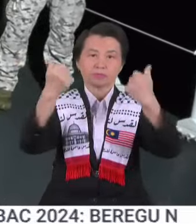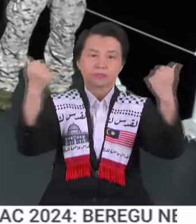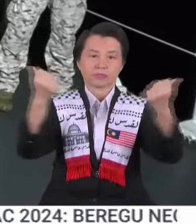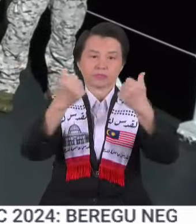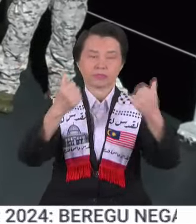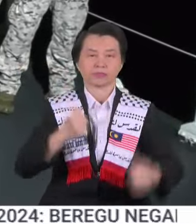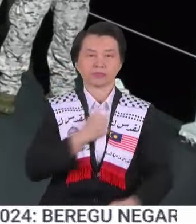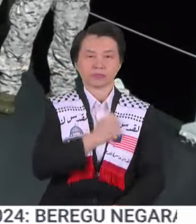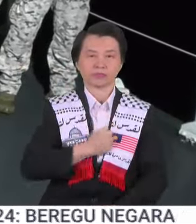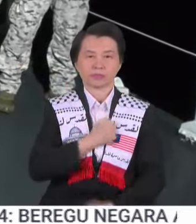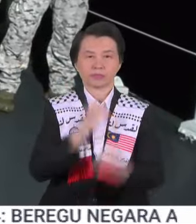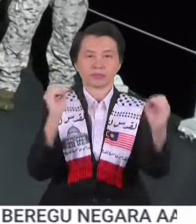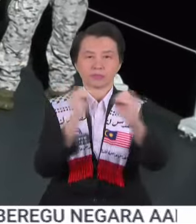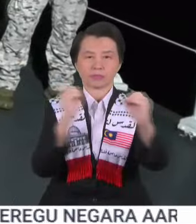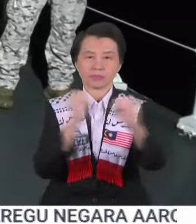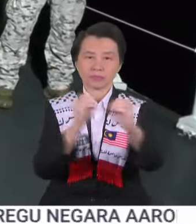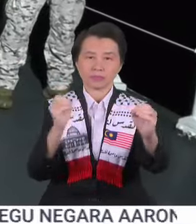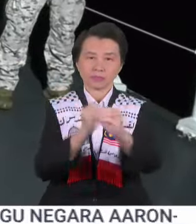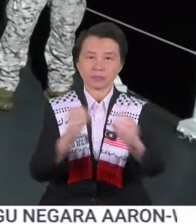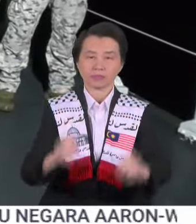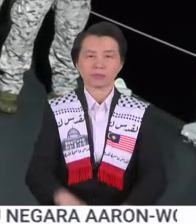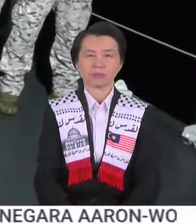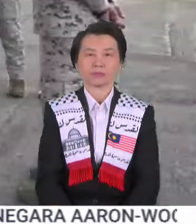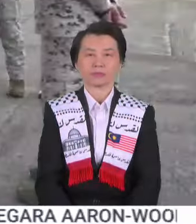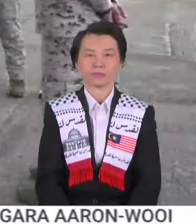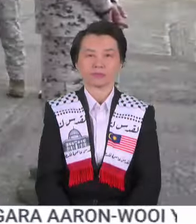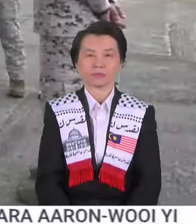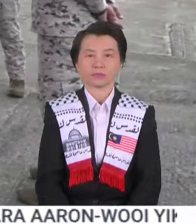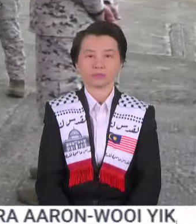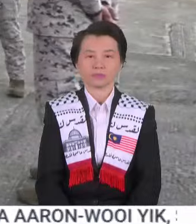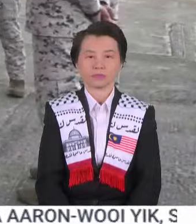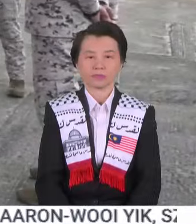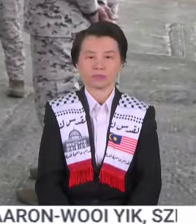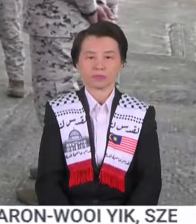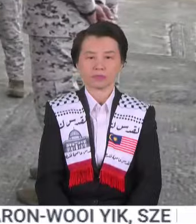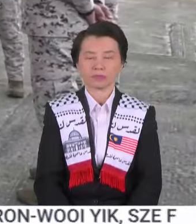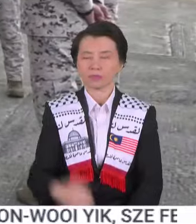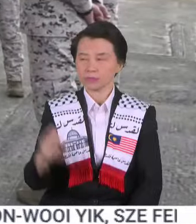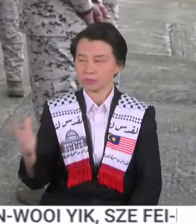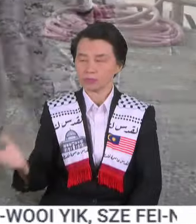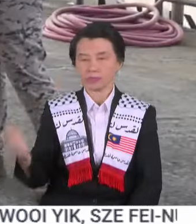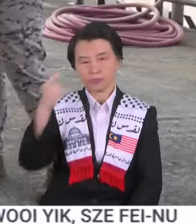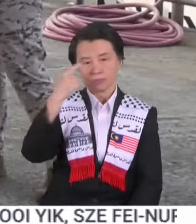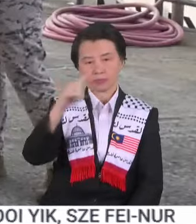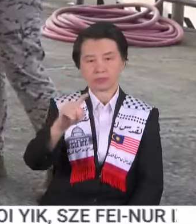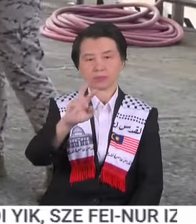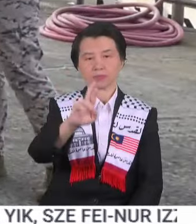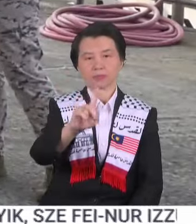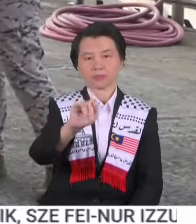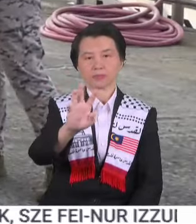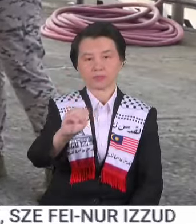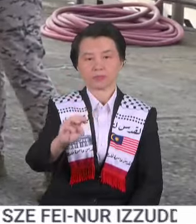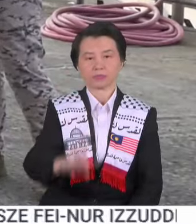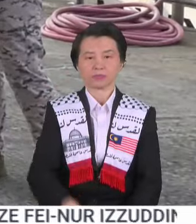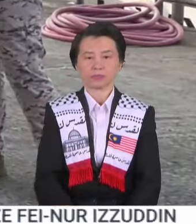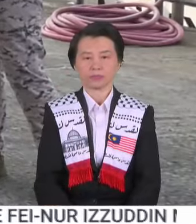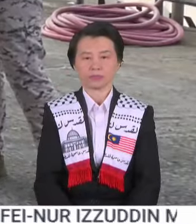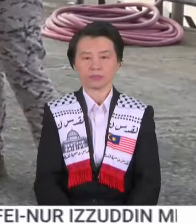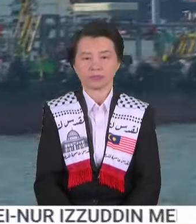Aidilfitri, maaf zahir dan batin. Reda Sulaiman, Berita RTM.